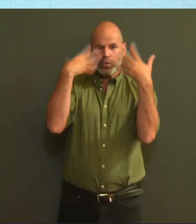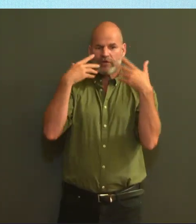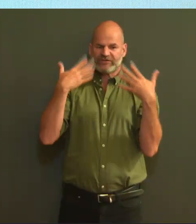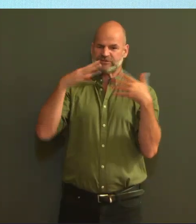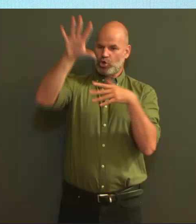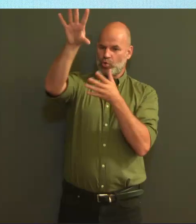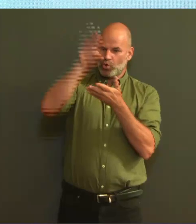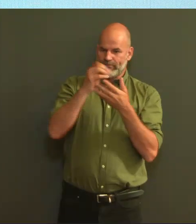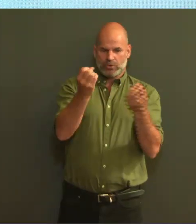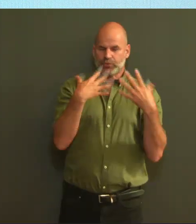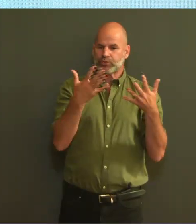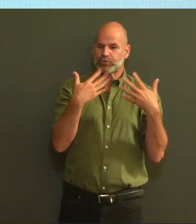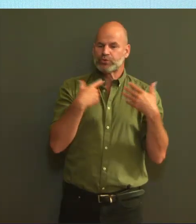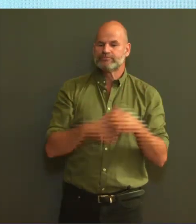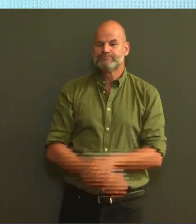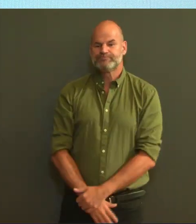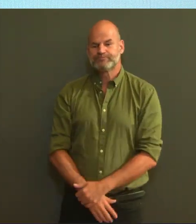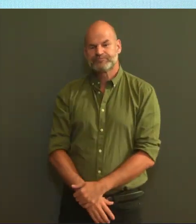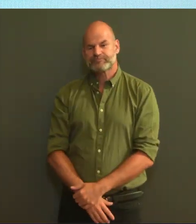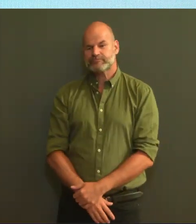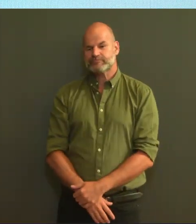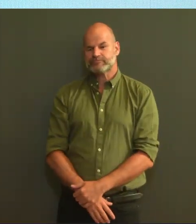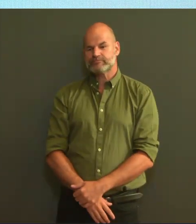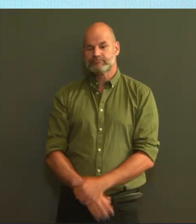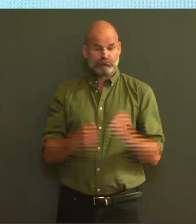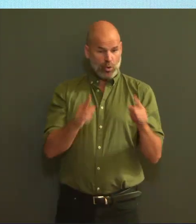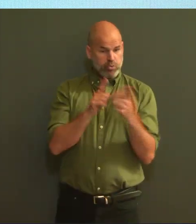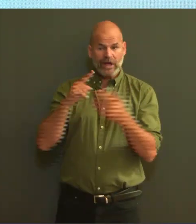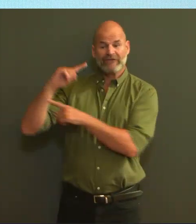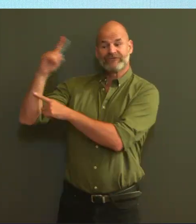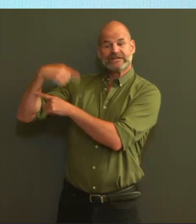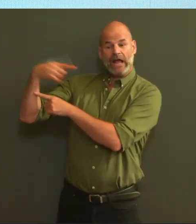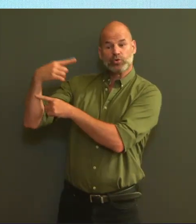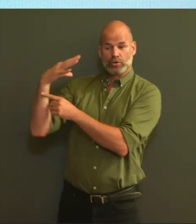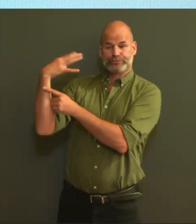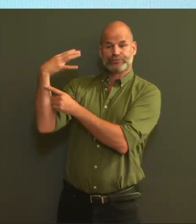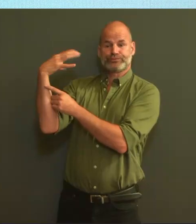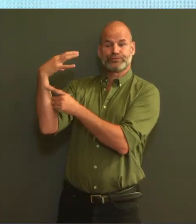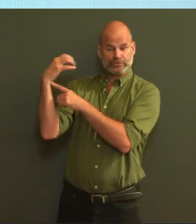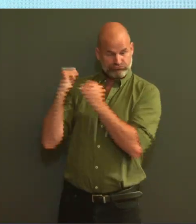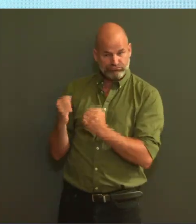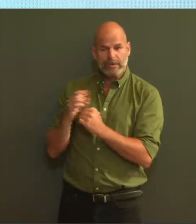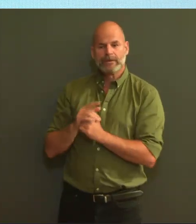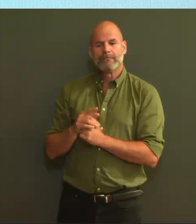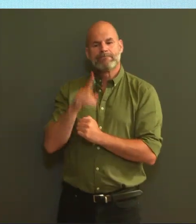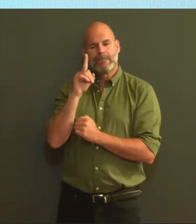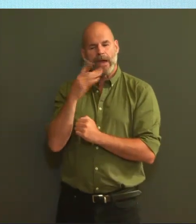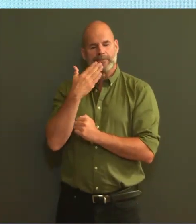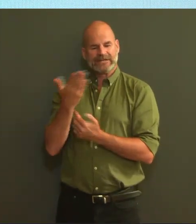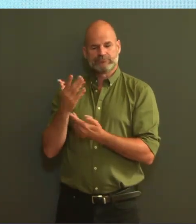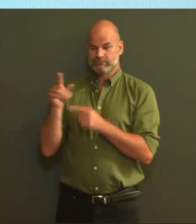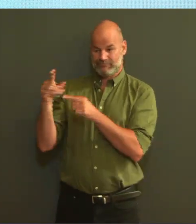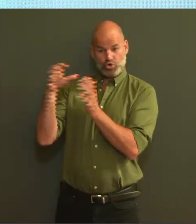Ventilatoren kunnen ook gebruikt worden, maar gebruik deze best binnen het eigen huishouden, binnen je eigen